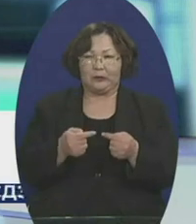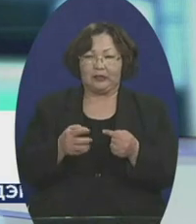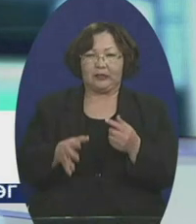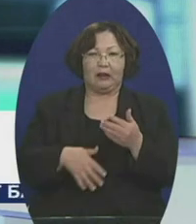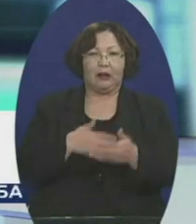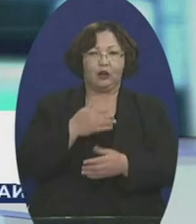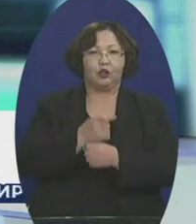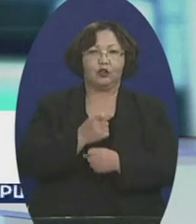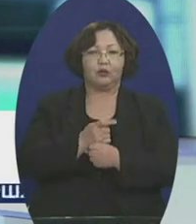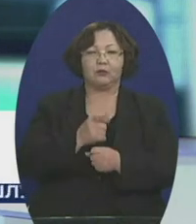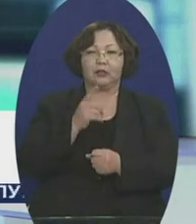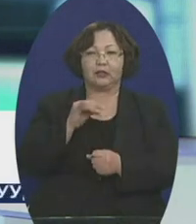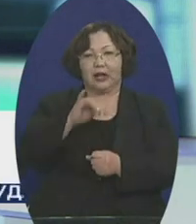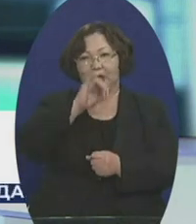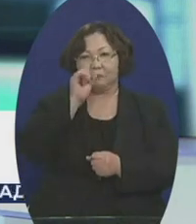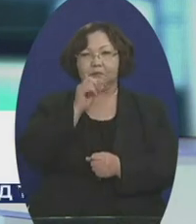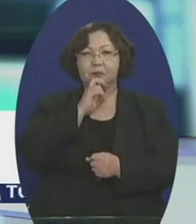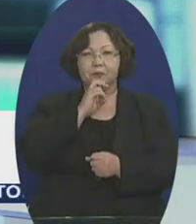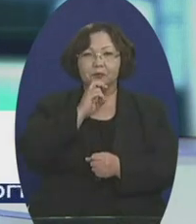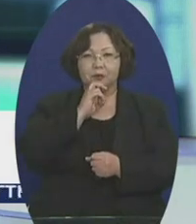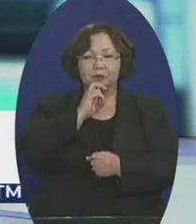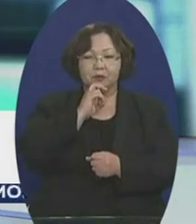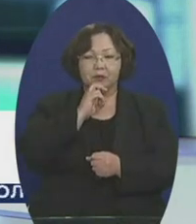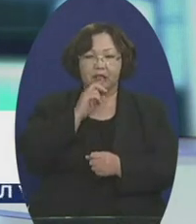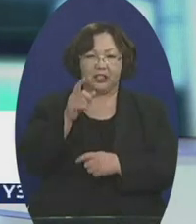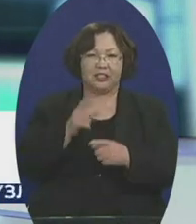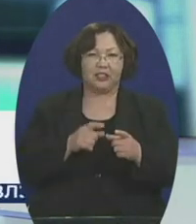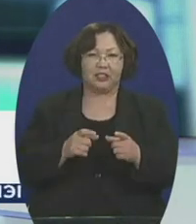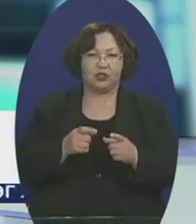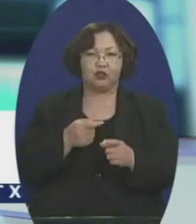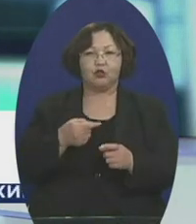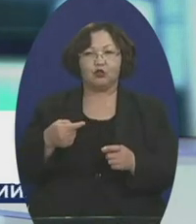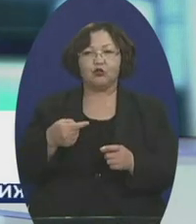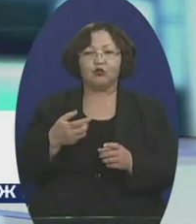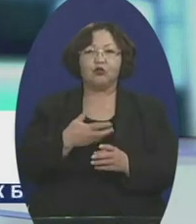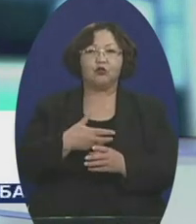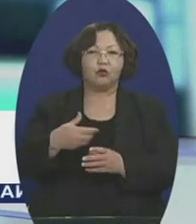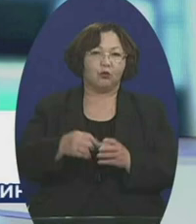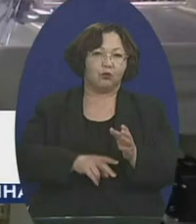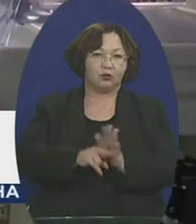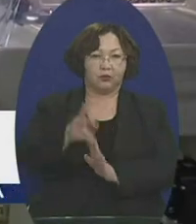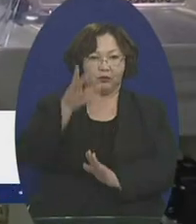байдалд хүрч макро эдийн засгийн сөргөөр нөлөөлнө гэдгийг судлаачид анхааруулж байна.